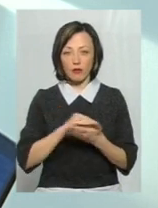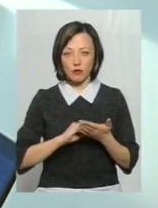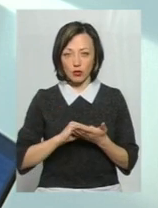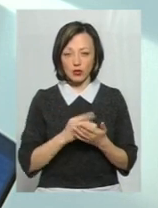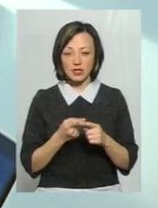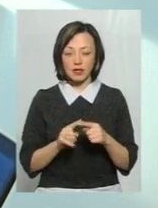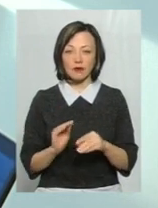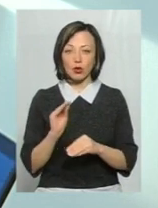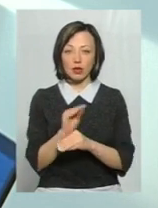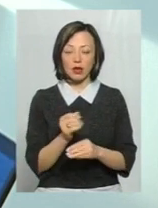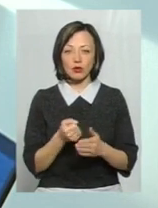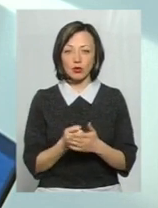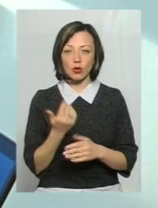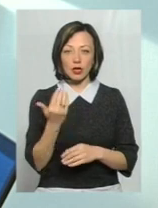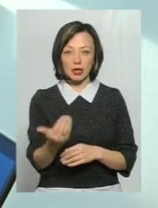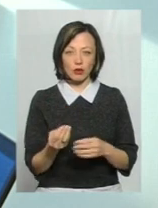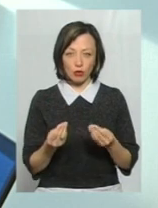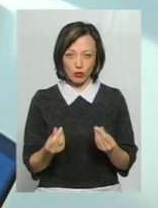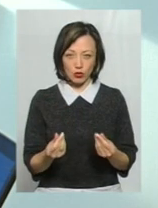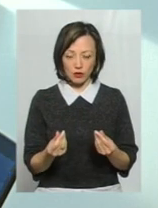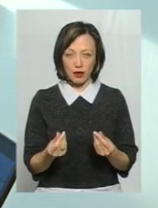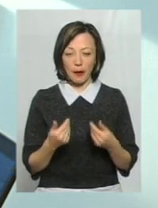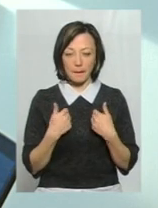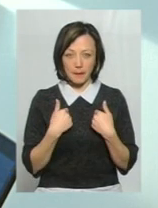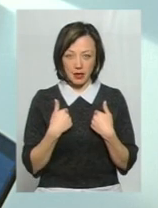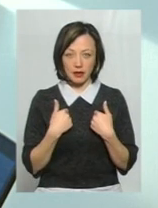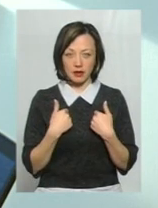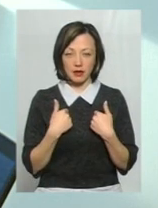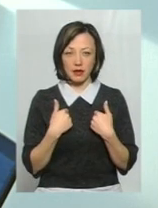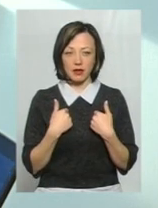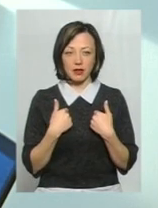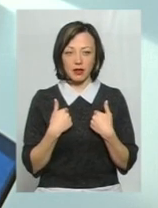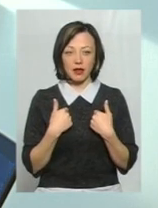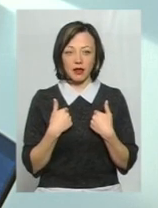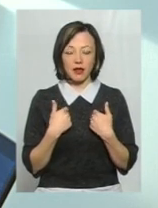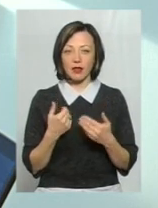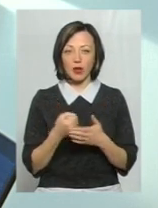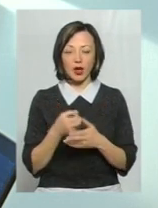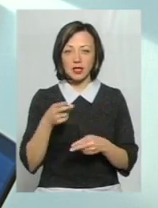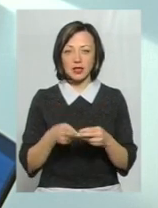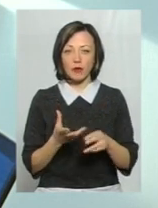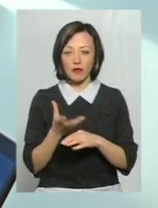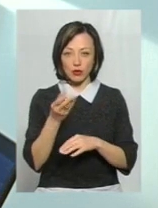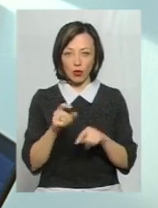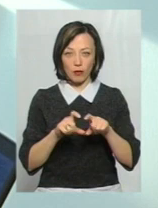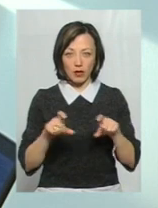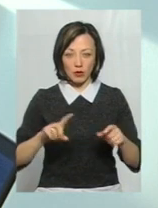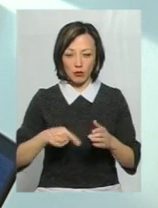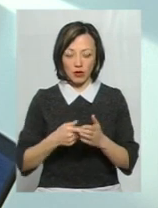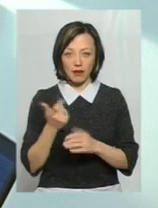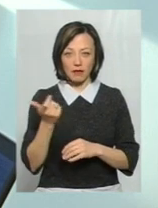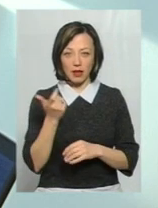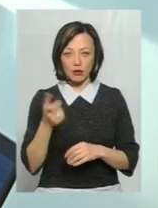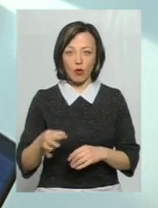в додаток до їхніх коштів. Тобто ми, взявши і не профінансувавши до кінця об'єкти комунальної власності,